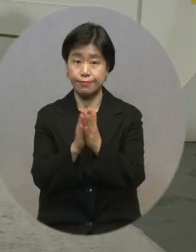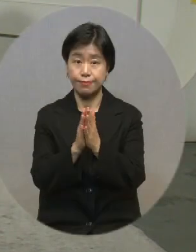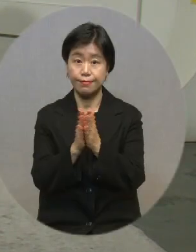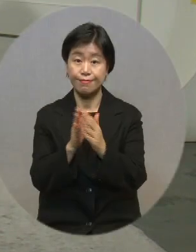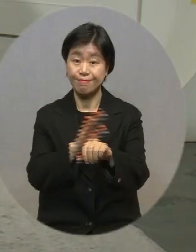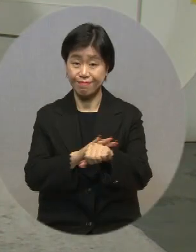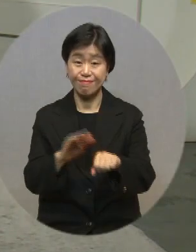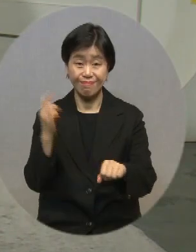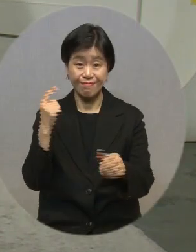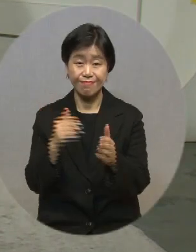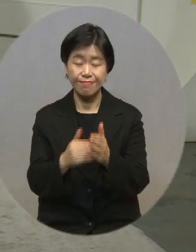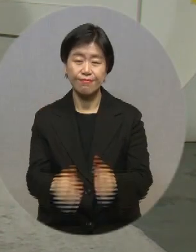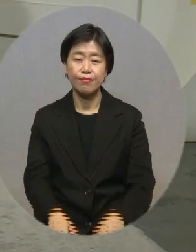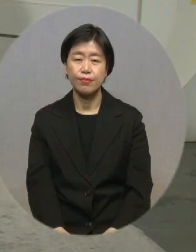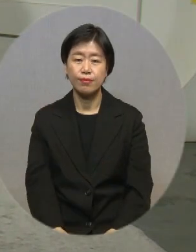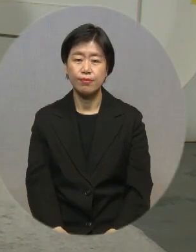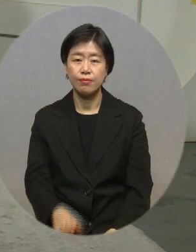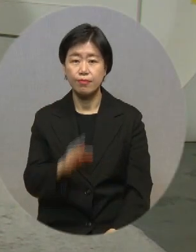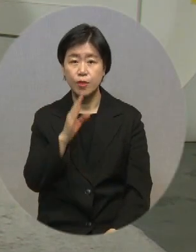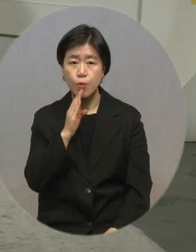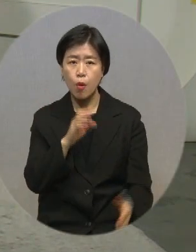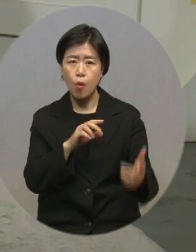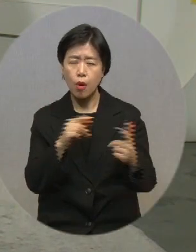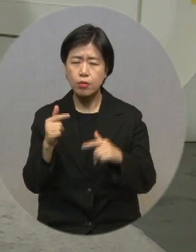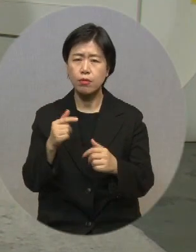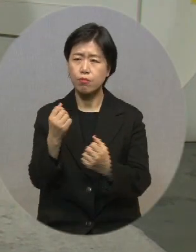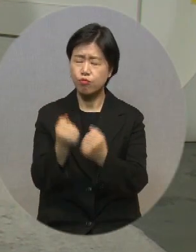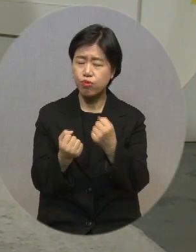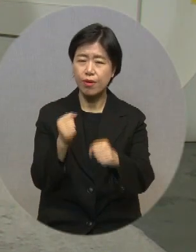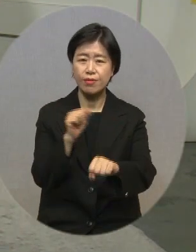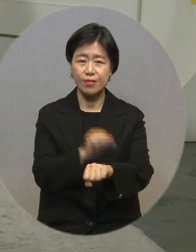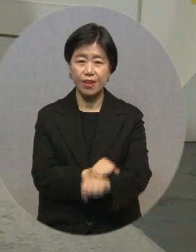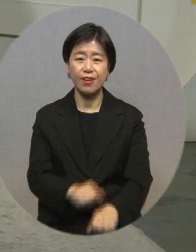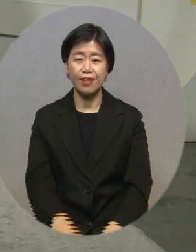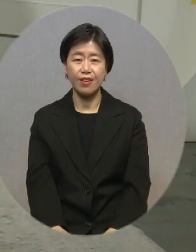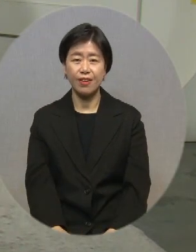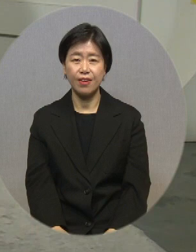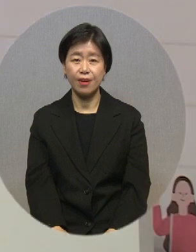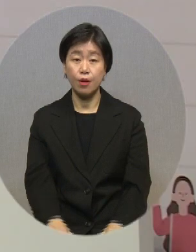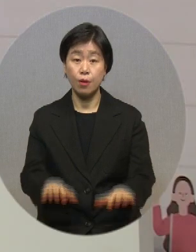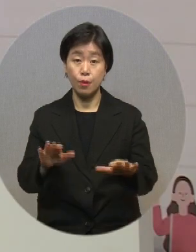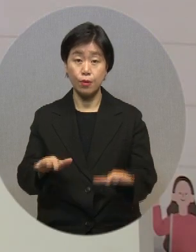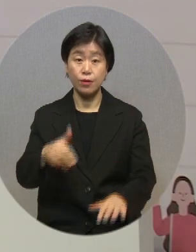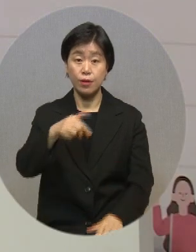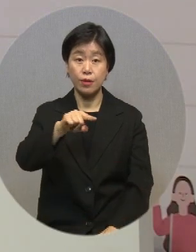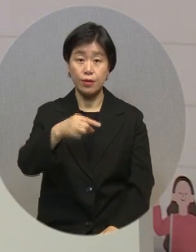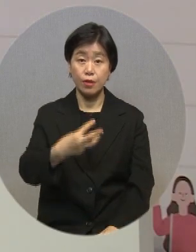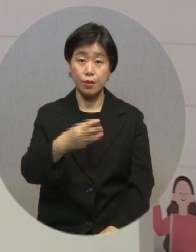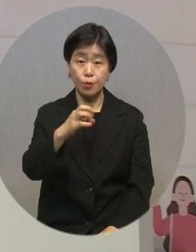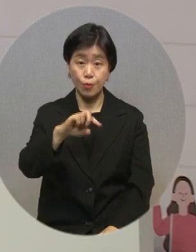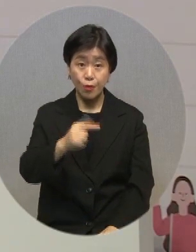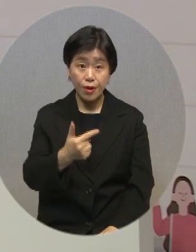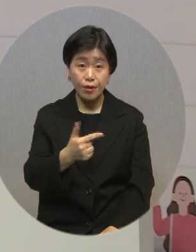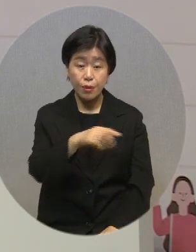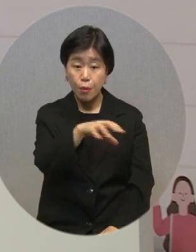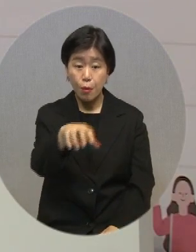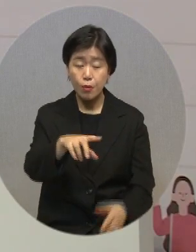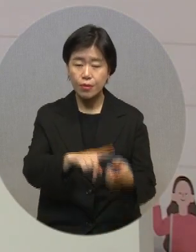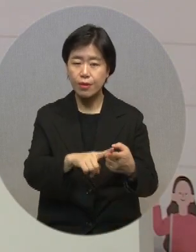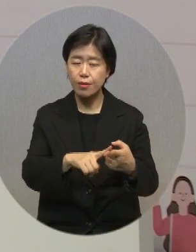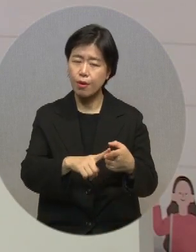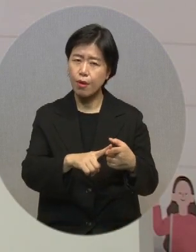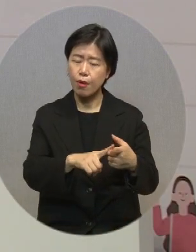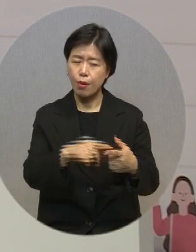잘하셨습니다. 잘하셨어요. 야 정말 해박하세요. 예, 뭐 관광 안내를 하셔도 좋고,